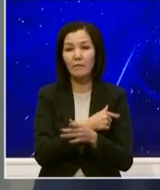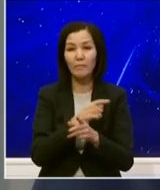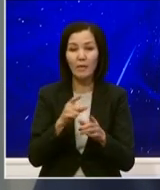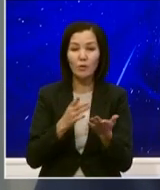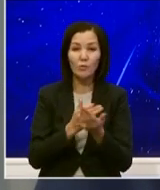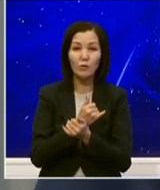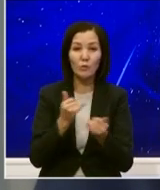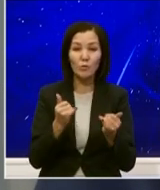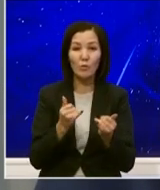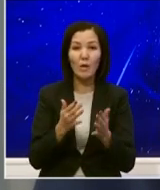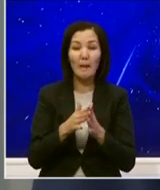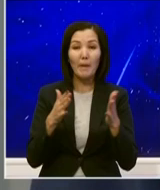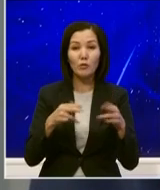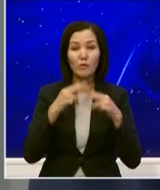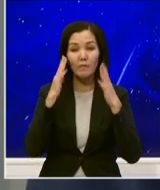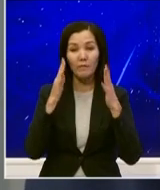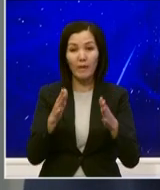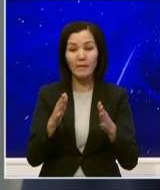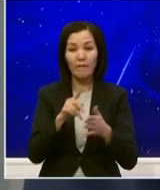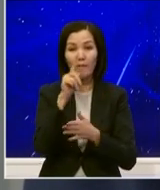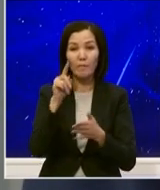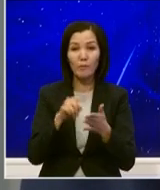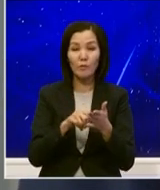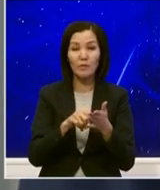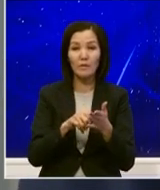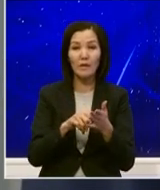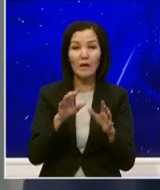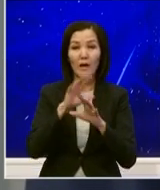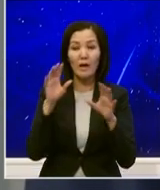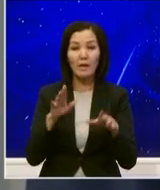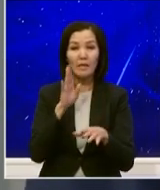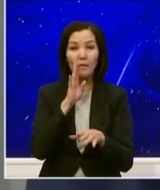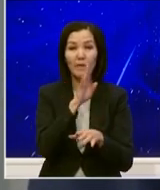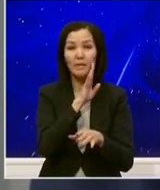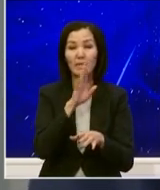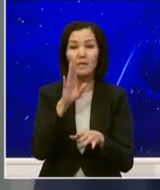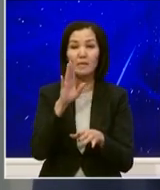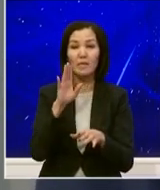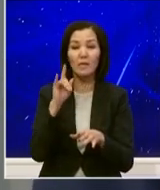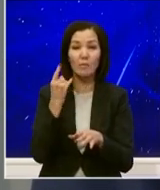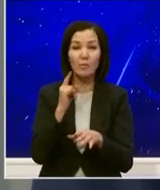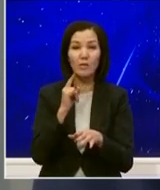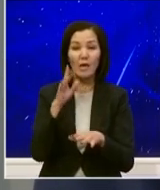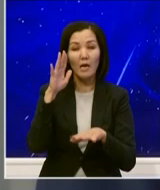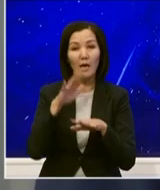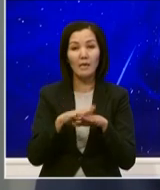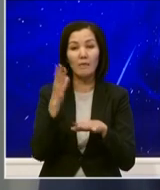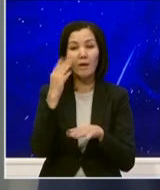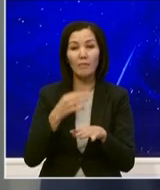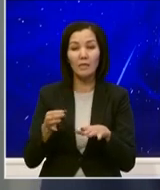что большое внимание и вопрос охраны материнства и детства находится на особом контроле у акима Алматинской области